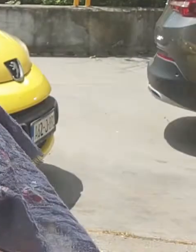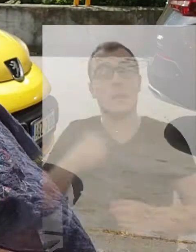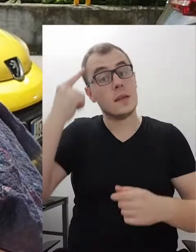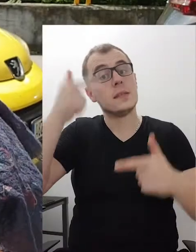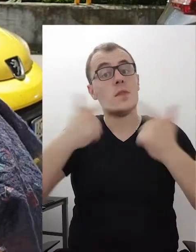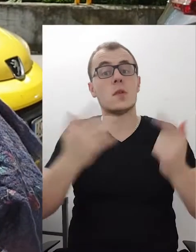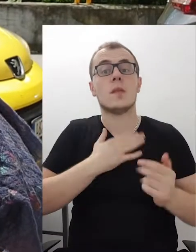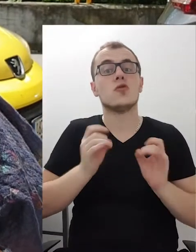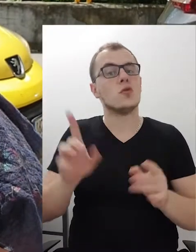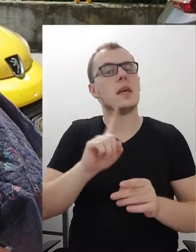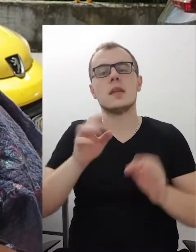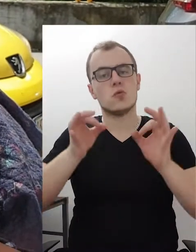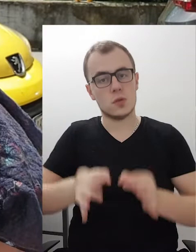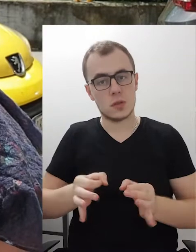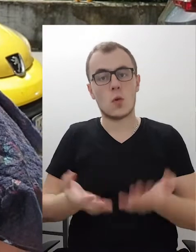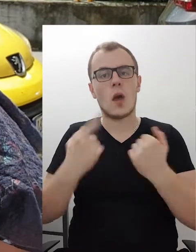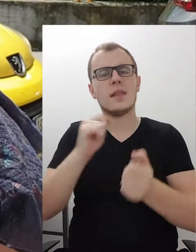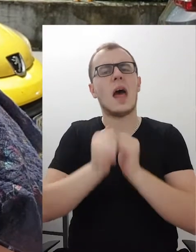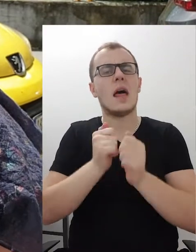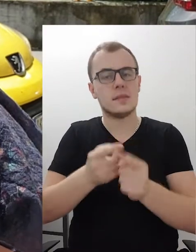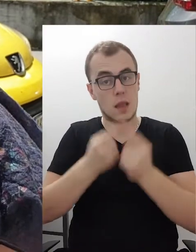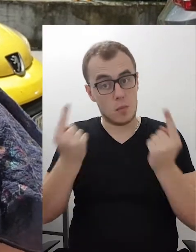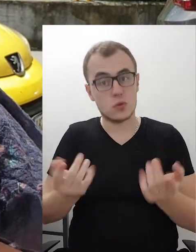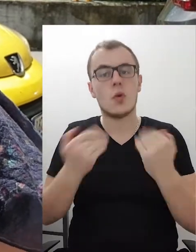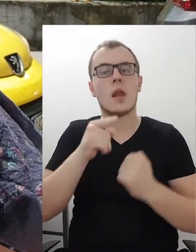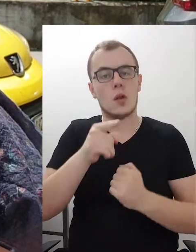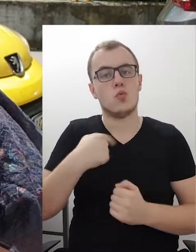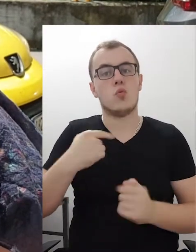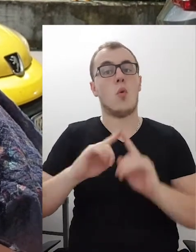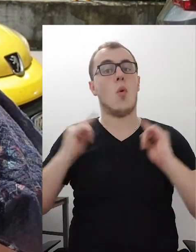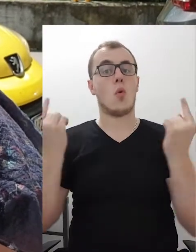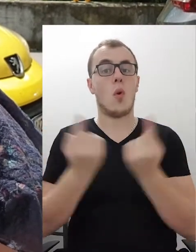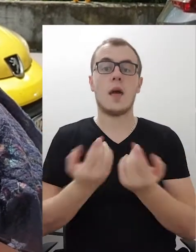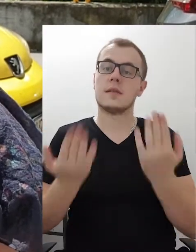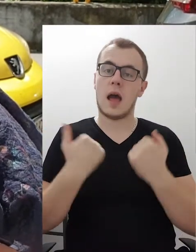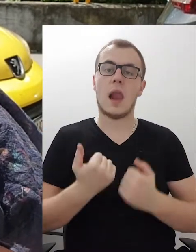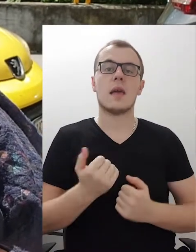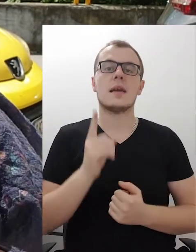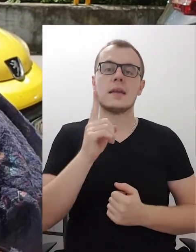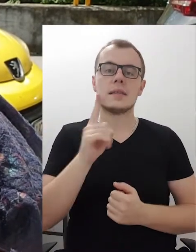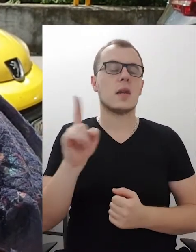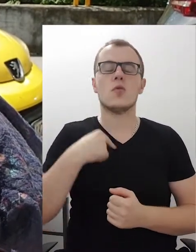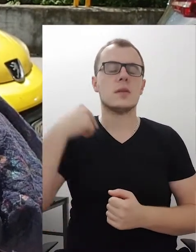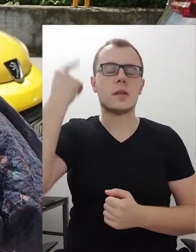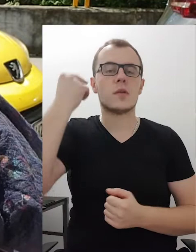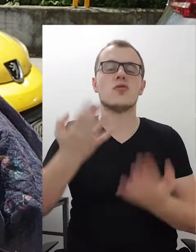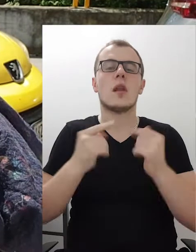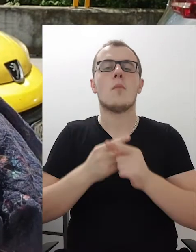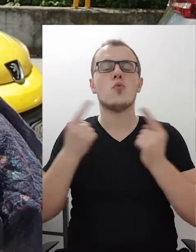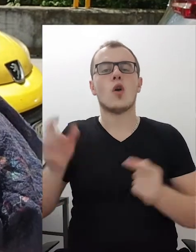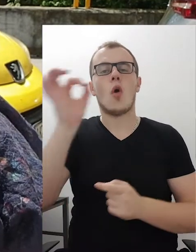Svjesna sam da naše ulice nisu sigurne, da nasilje postoji, da je tu oko nas. Ali iskreno nisam